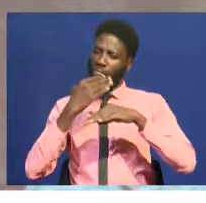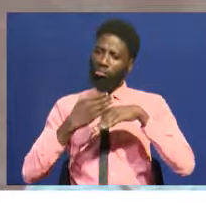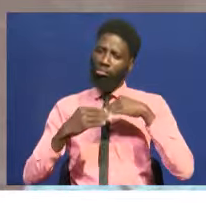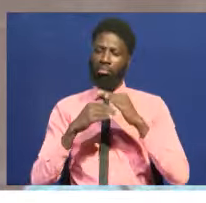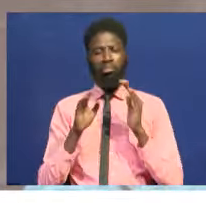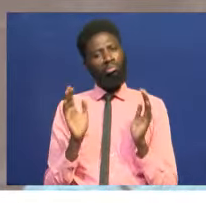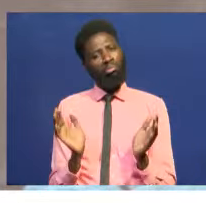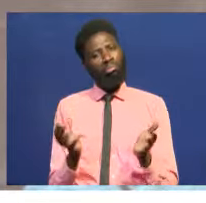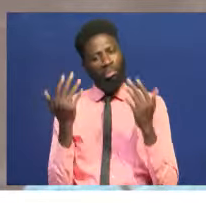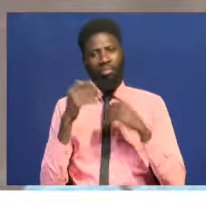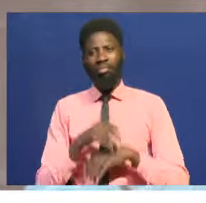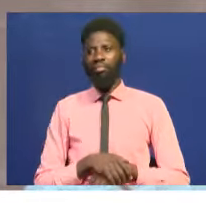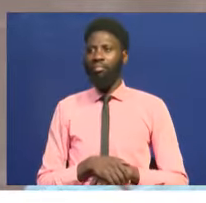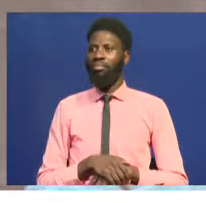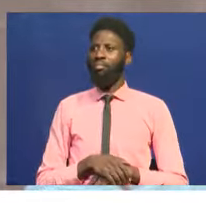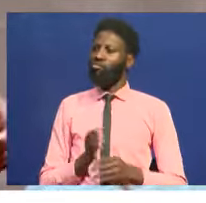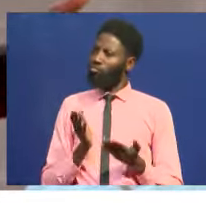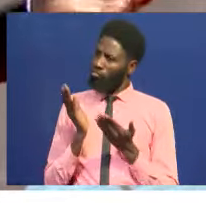huyu kijana.